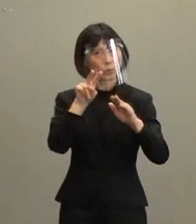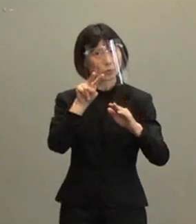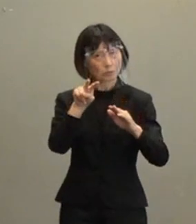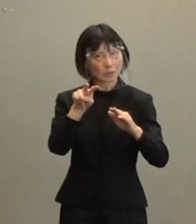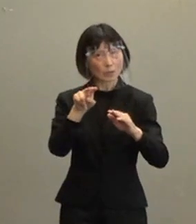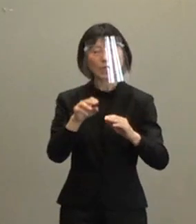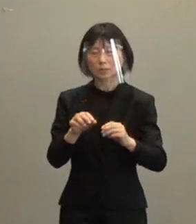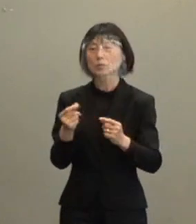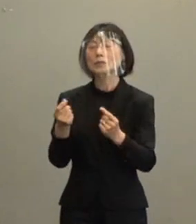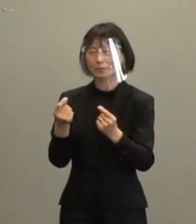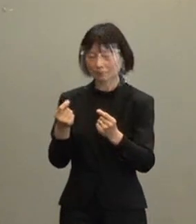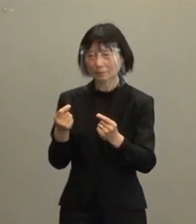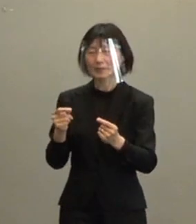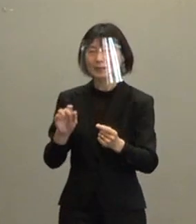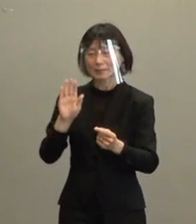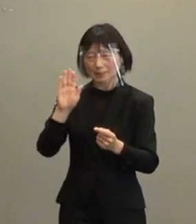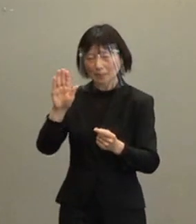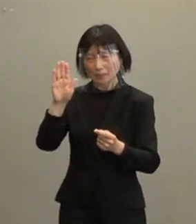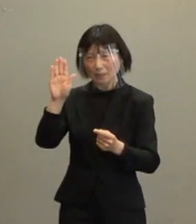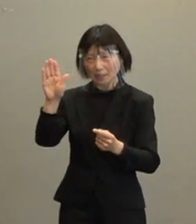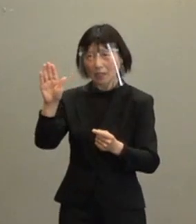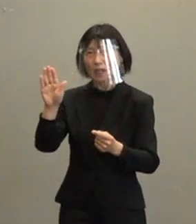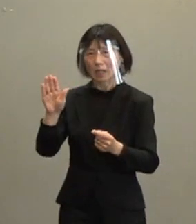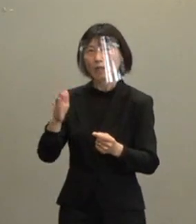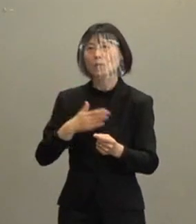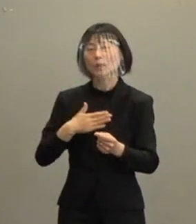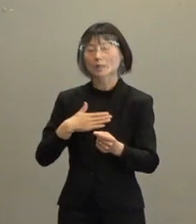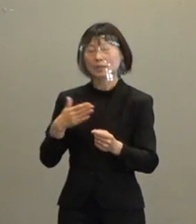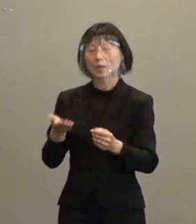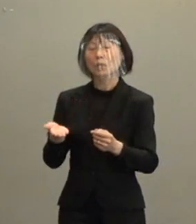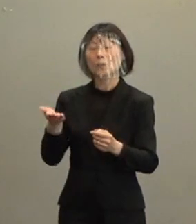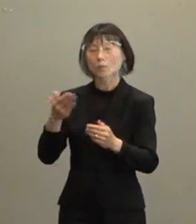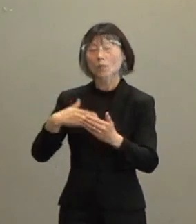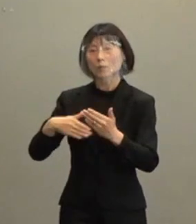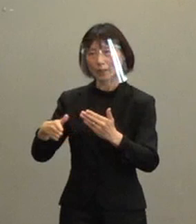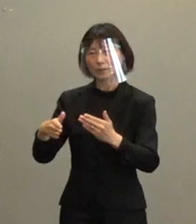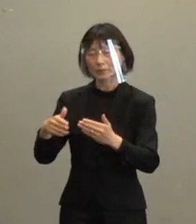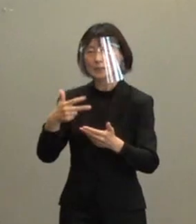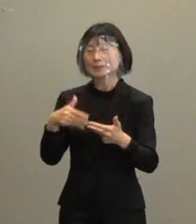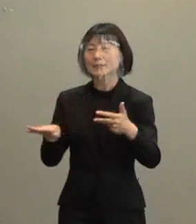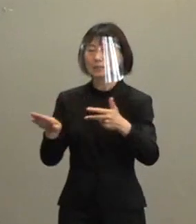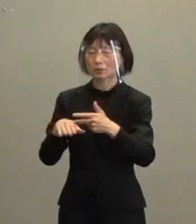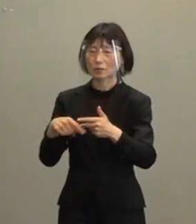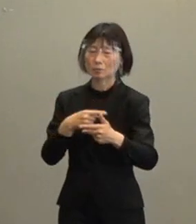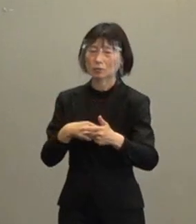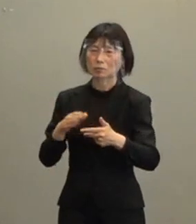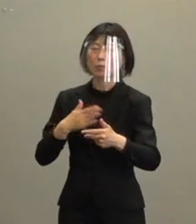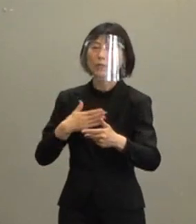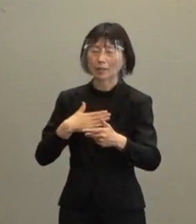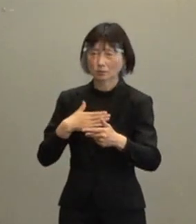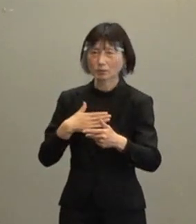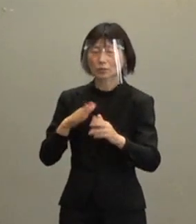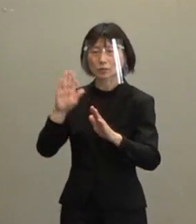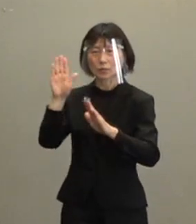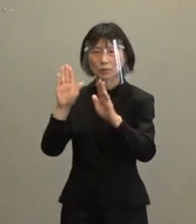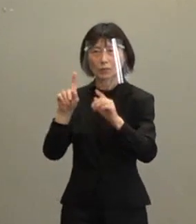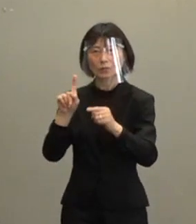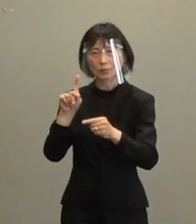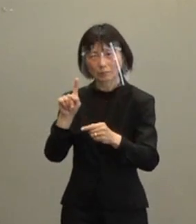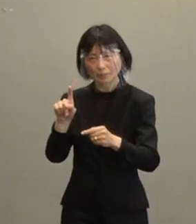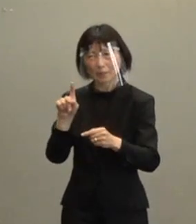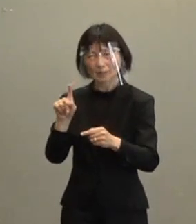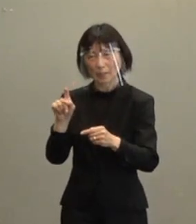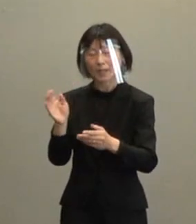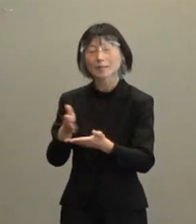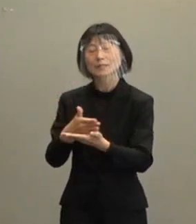ってくる。 そうですね、ある程度先をが見えた方がというのは施設のお気持ちもわかりますので、そこは状況を見ながらですね、判断をしていきたいというふ